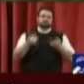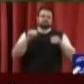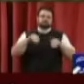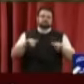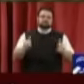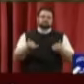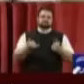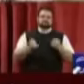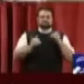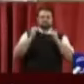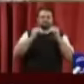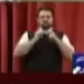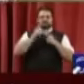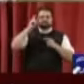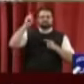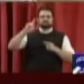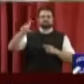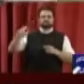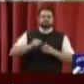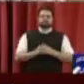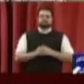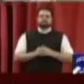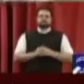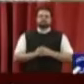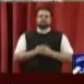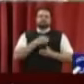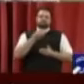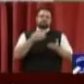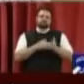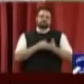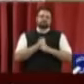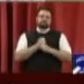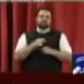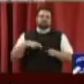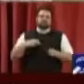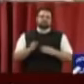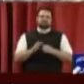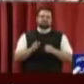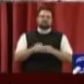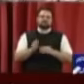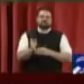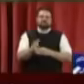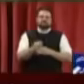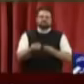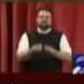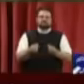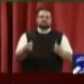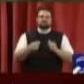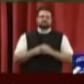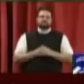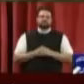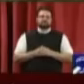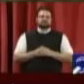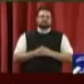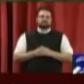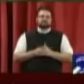Mă spunem, dragă, ce să facă? Parcă sunt pește pe uscat, parcă mă lupt cu morle de Noi, Mica, îți mai spun o dată. Ai scris de 100 de